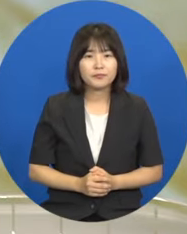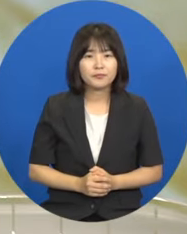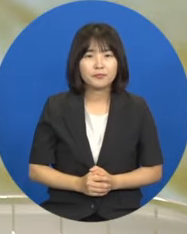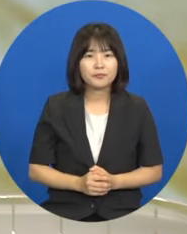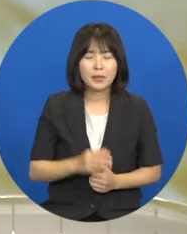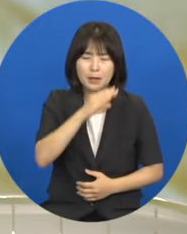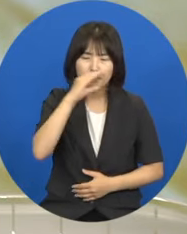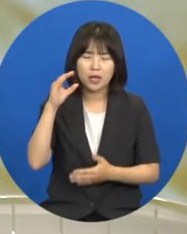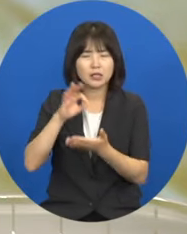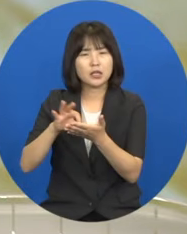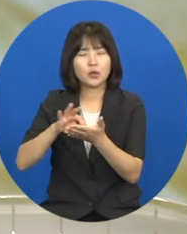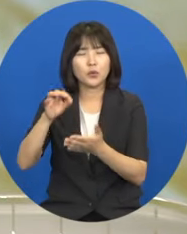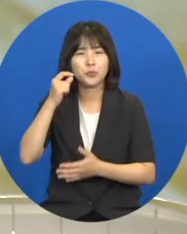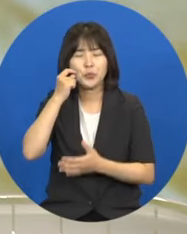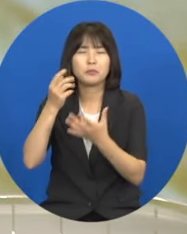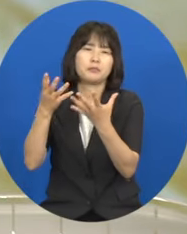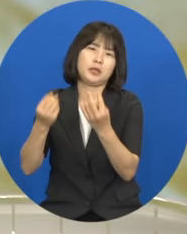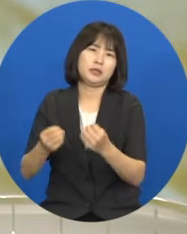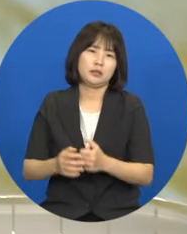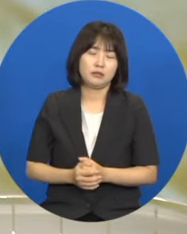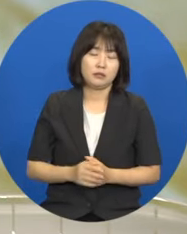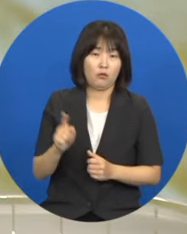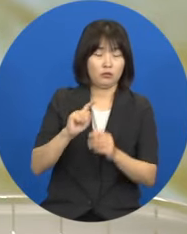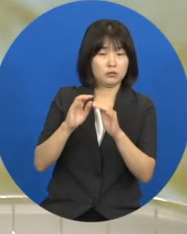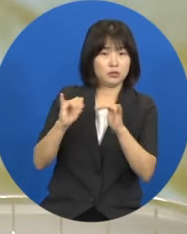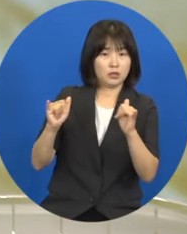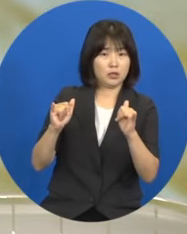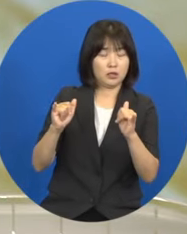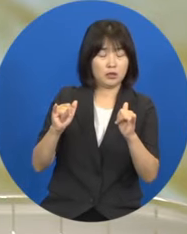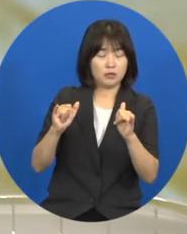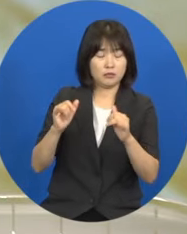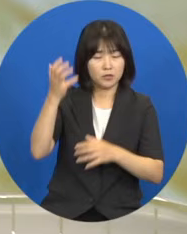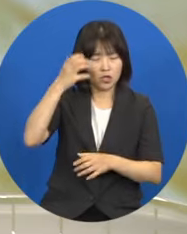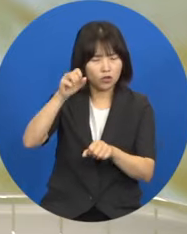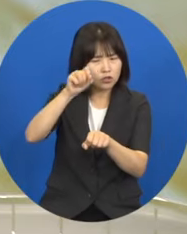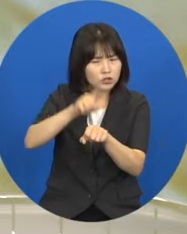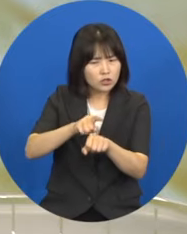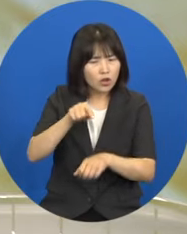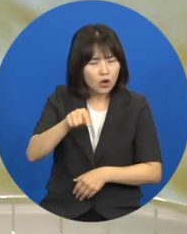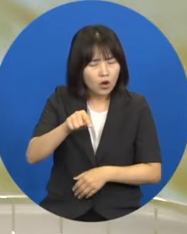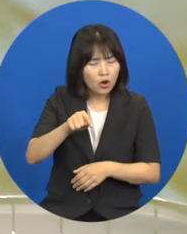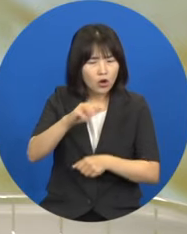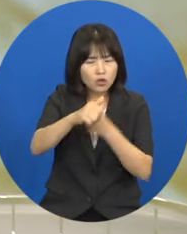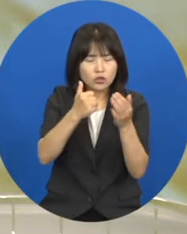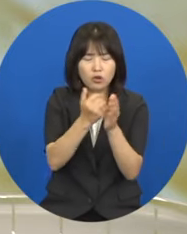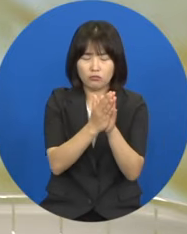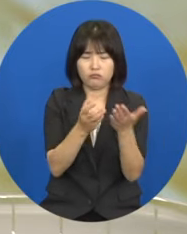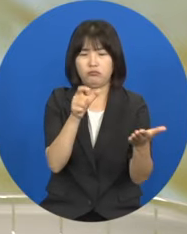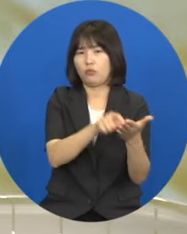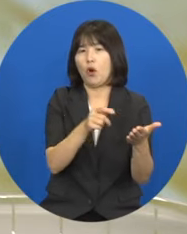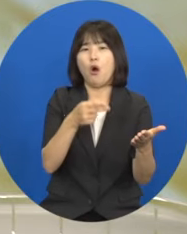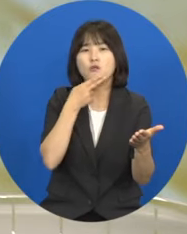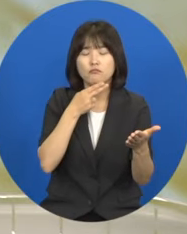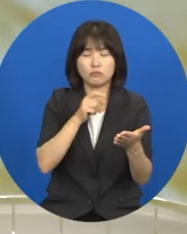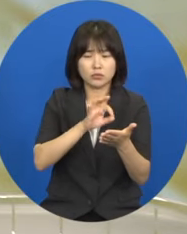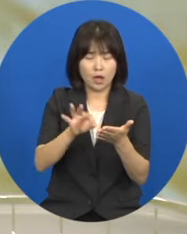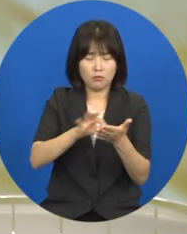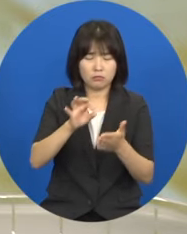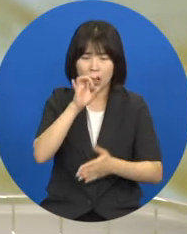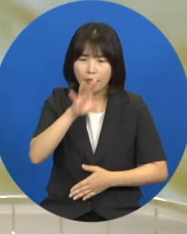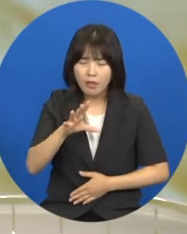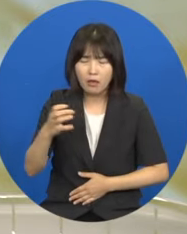바르게 사용되지 못하는 경우가 있습니다. 어떤 분들은 영성이라는 단어가 성경에 기록되어 있지 않으니 사용하면 안